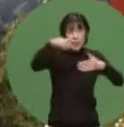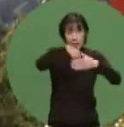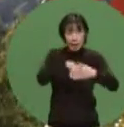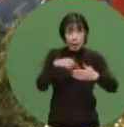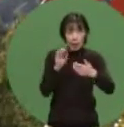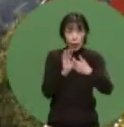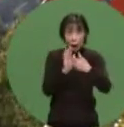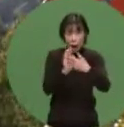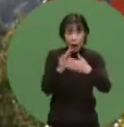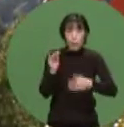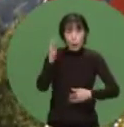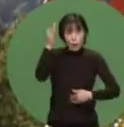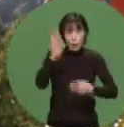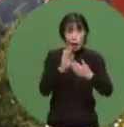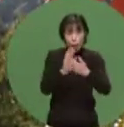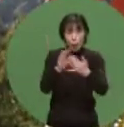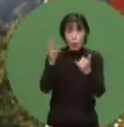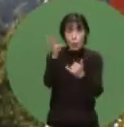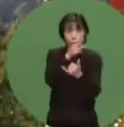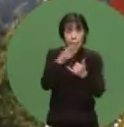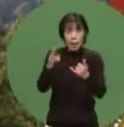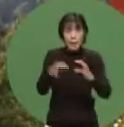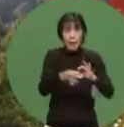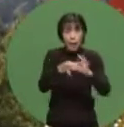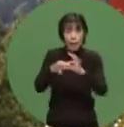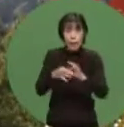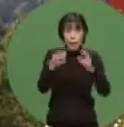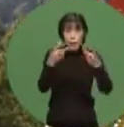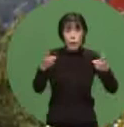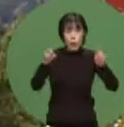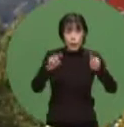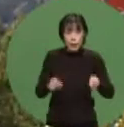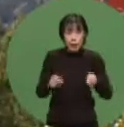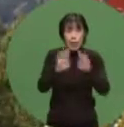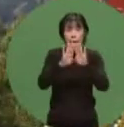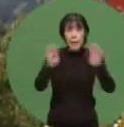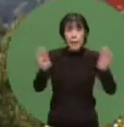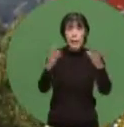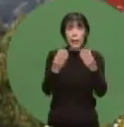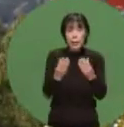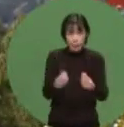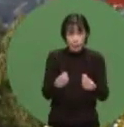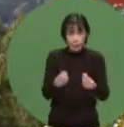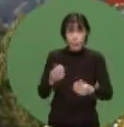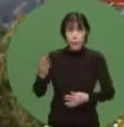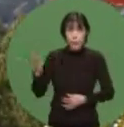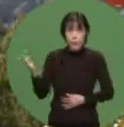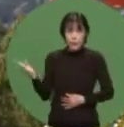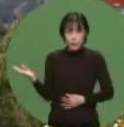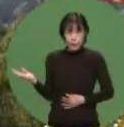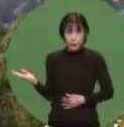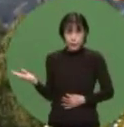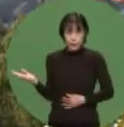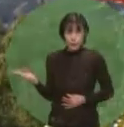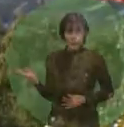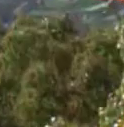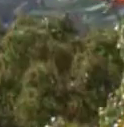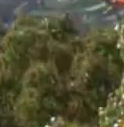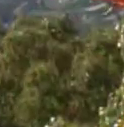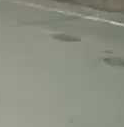に関するさまざまな催しが行われていました。では続いての話題です。